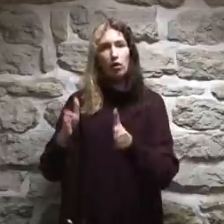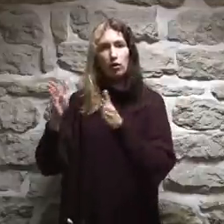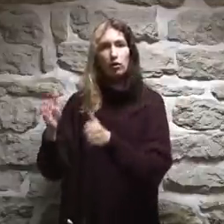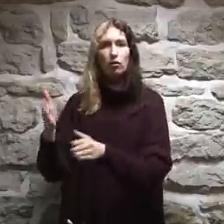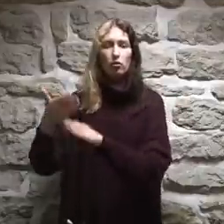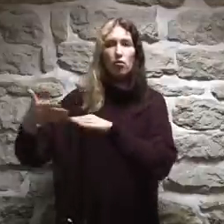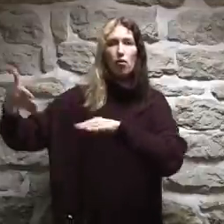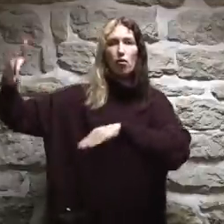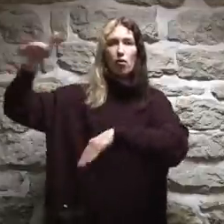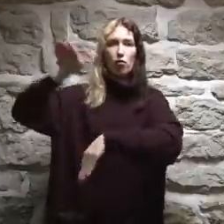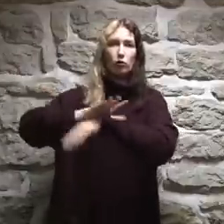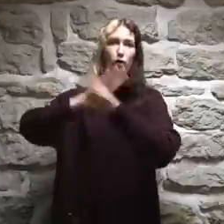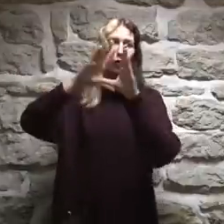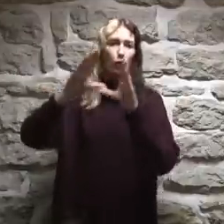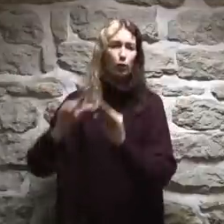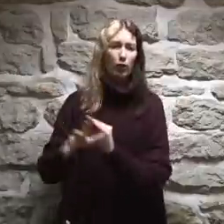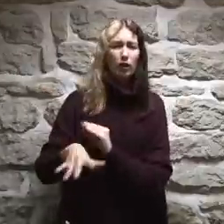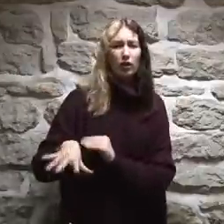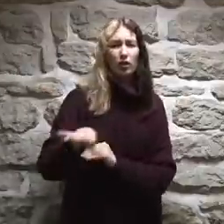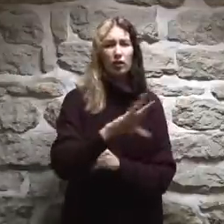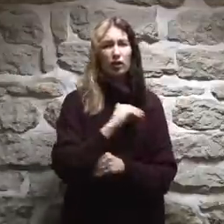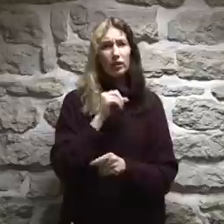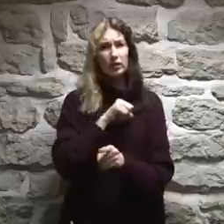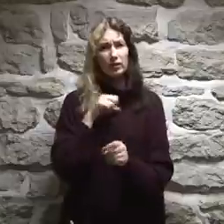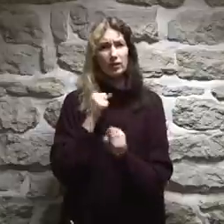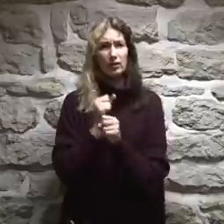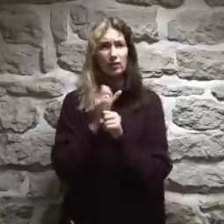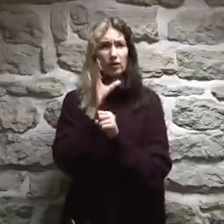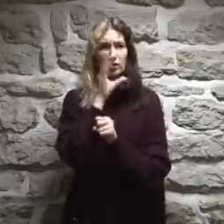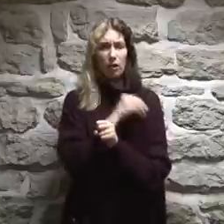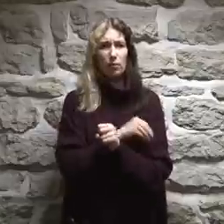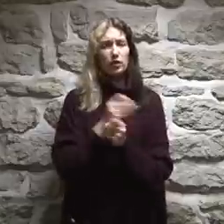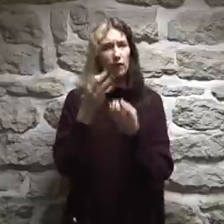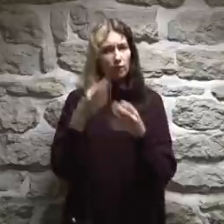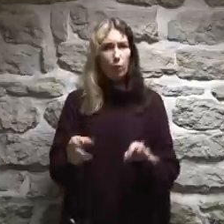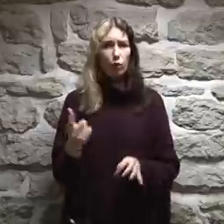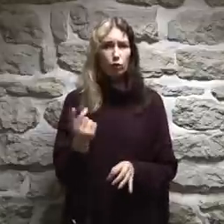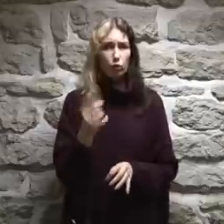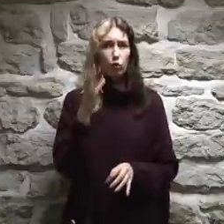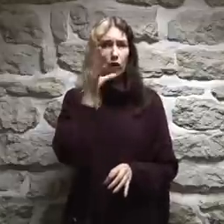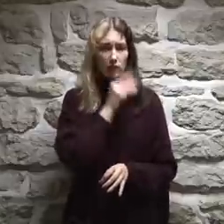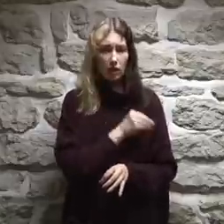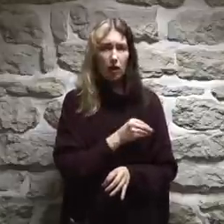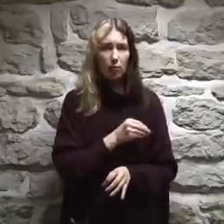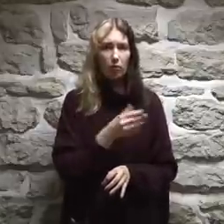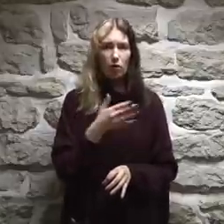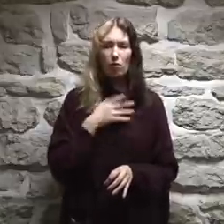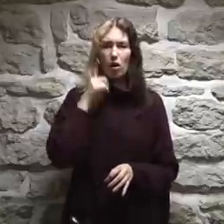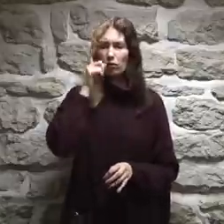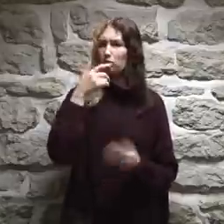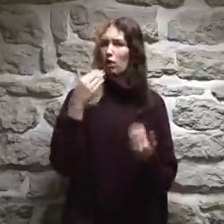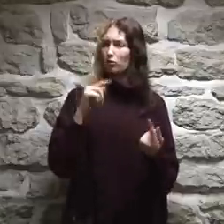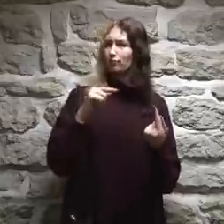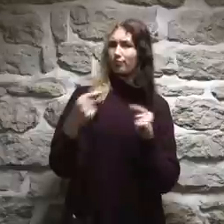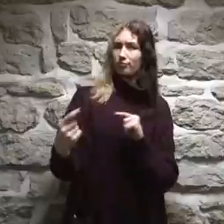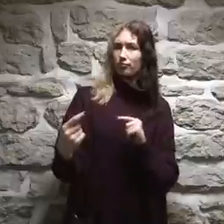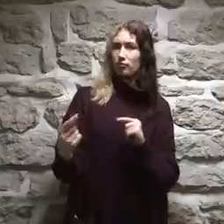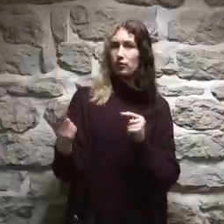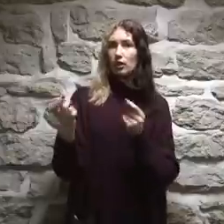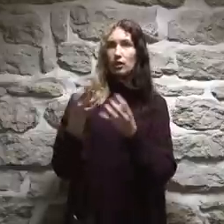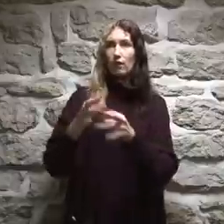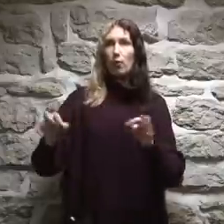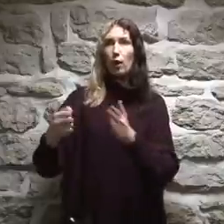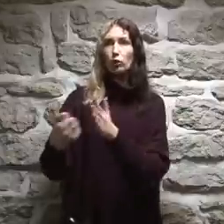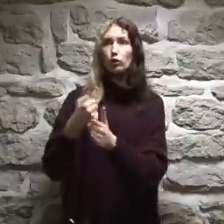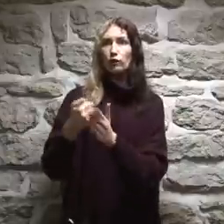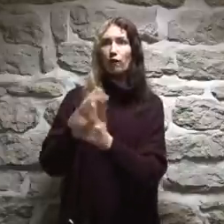nii suur koormus ja siis meil olekski see vabadus. Et minu meelest on see omamoodi paradoks, et need kõige suuremad vabadusvõitlejad